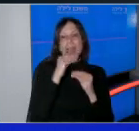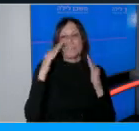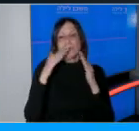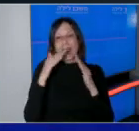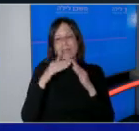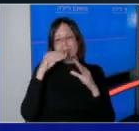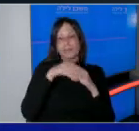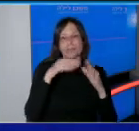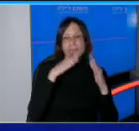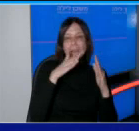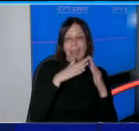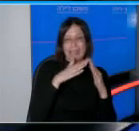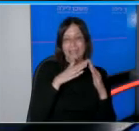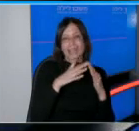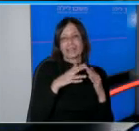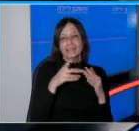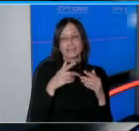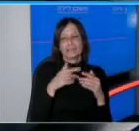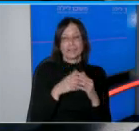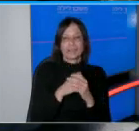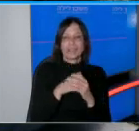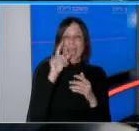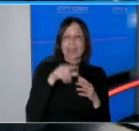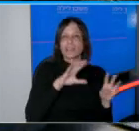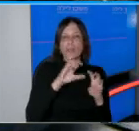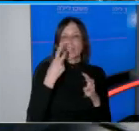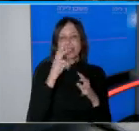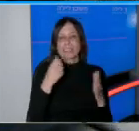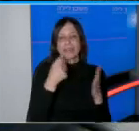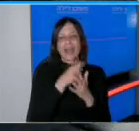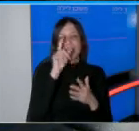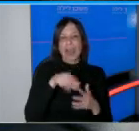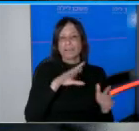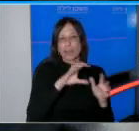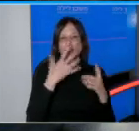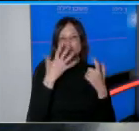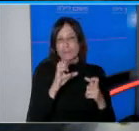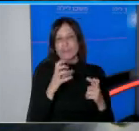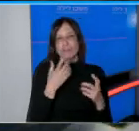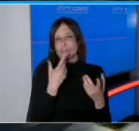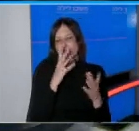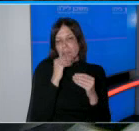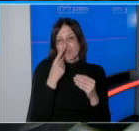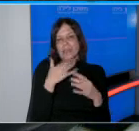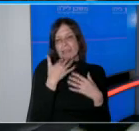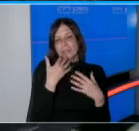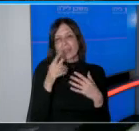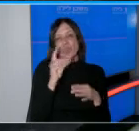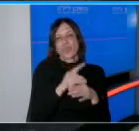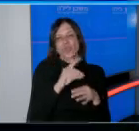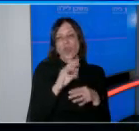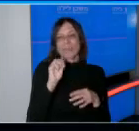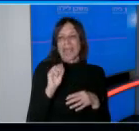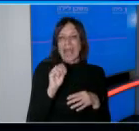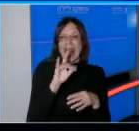דומסטי והמצאת האשכנזיות המודרנית, 1920 עד 1970, כולכם בטח כבר קופצים על מה הוא מדבר, אבל על זה תדבר דוקטור מיכל חכם.